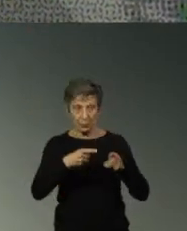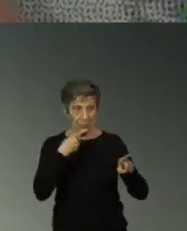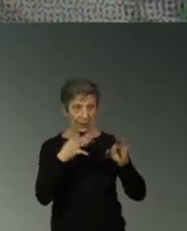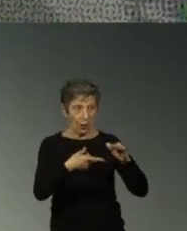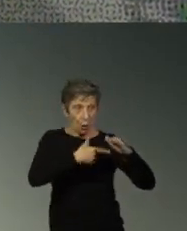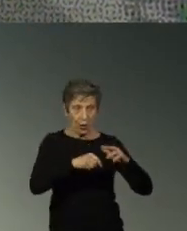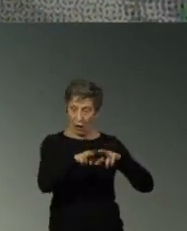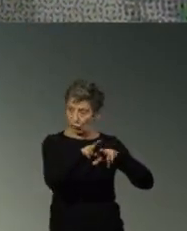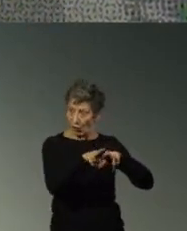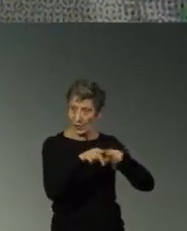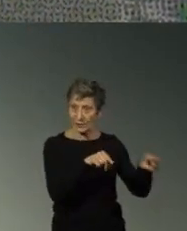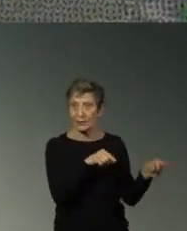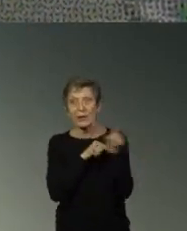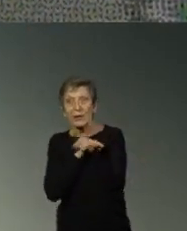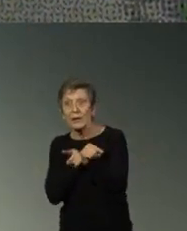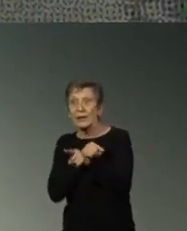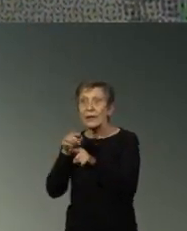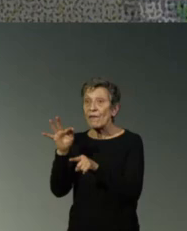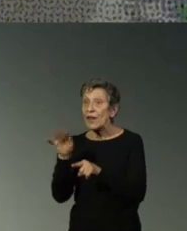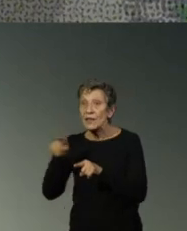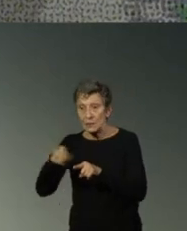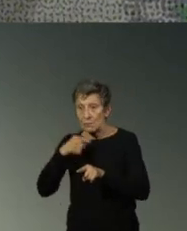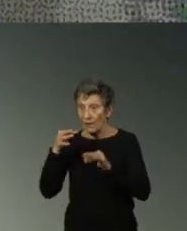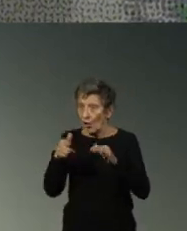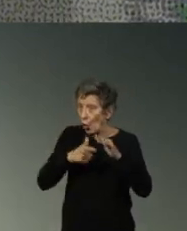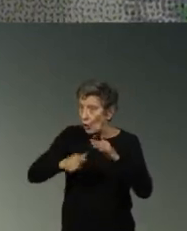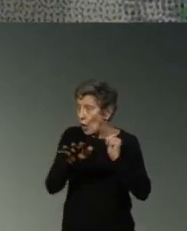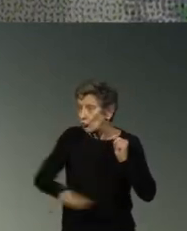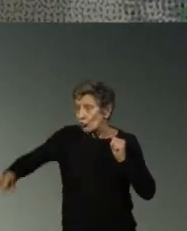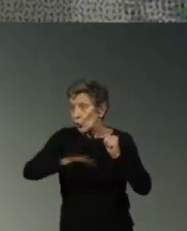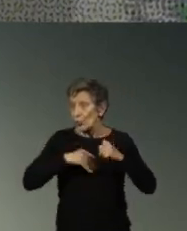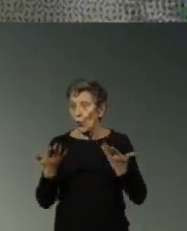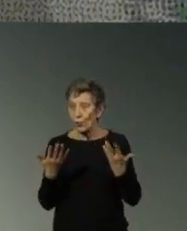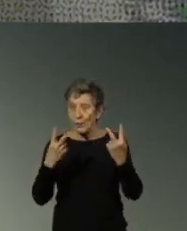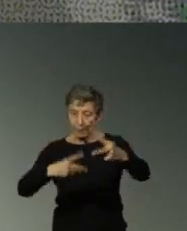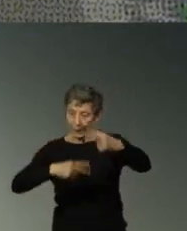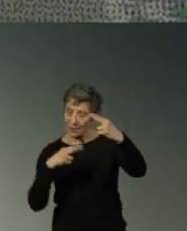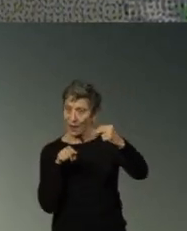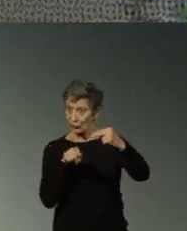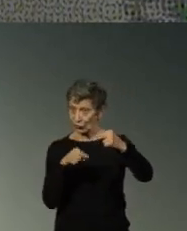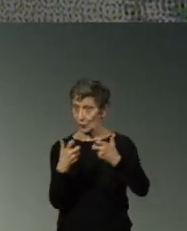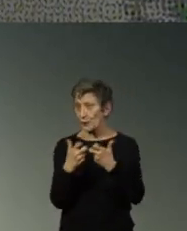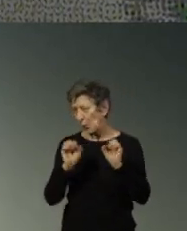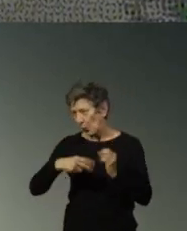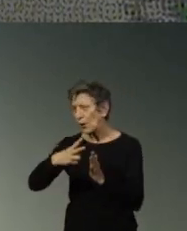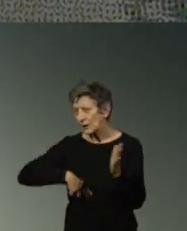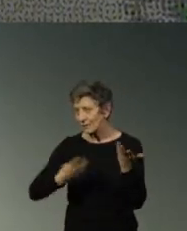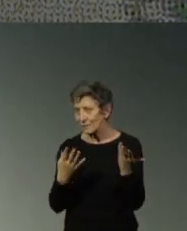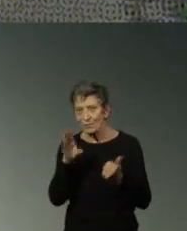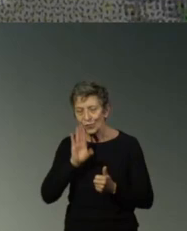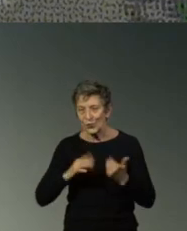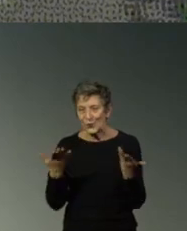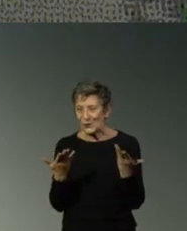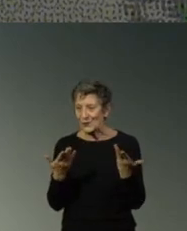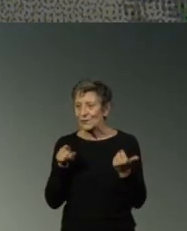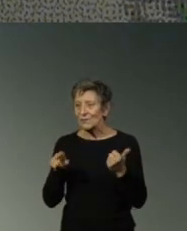c'est notre langage à tous, et notamment dans un passage, si vous pouvez le lire, hein, qui